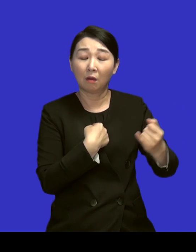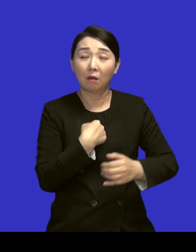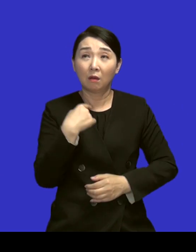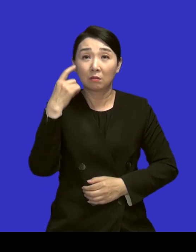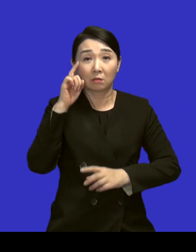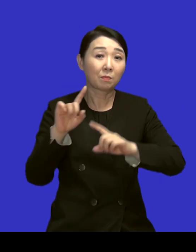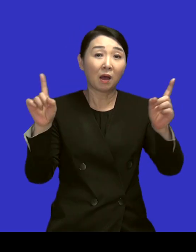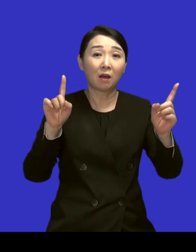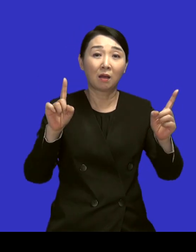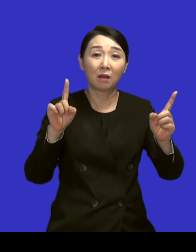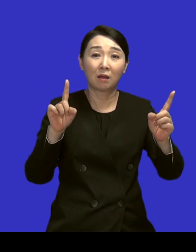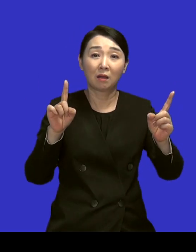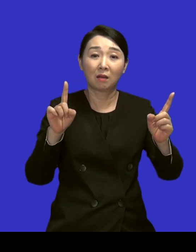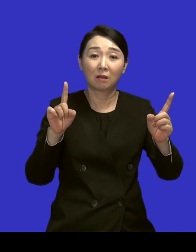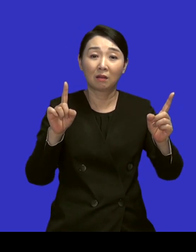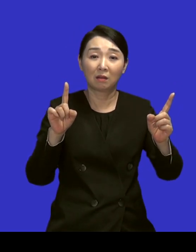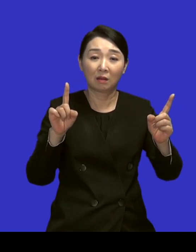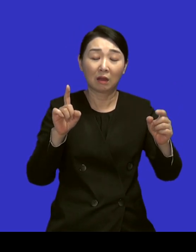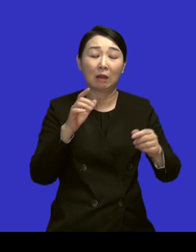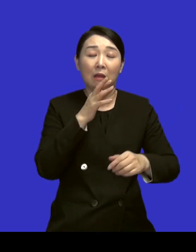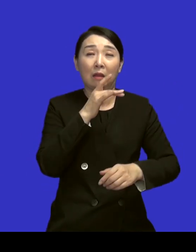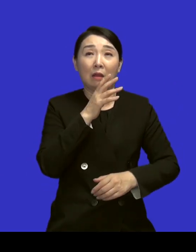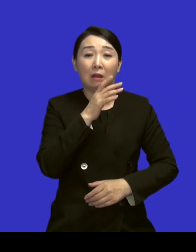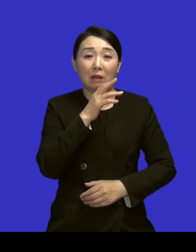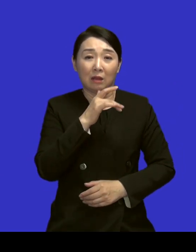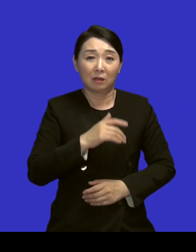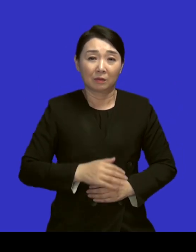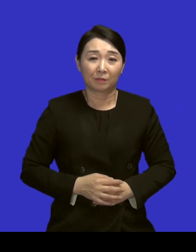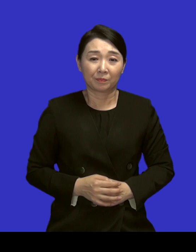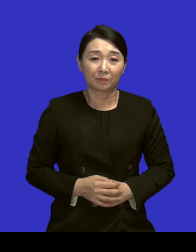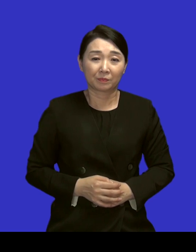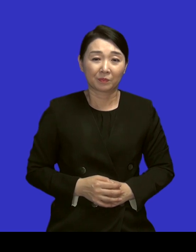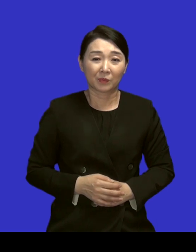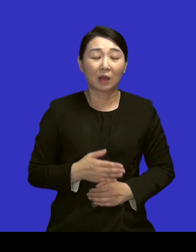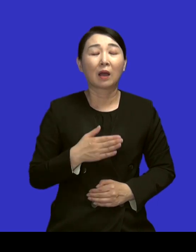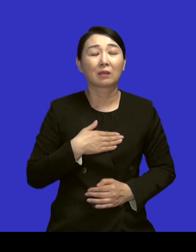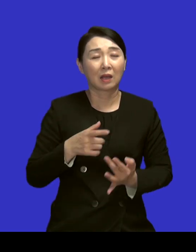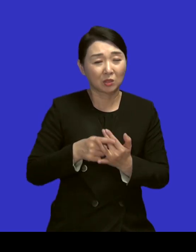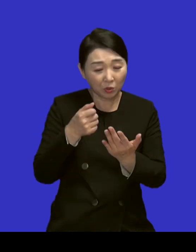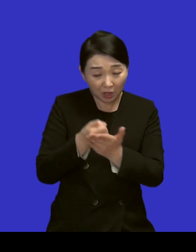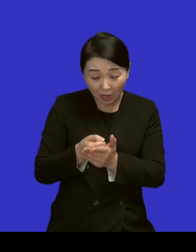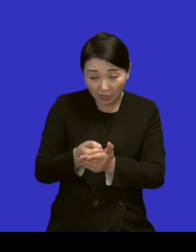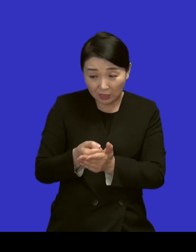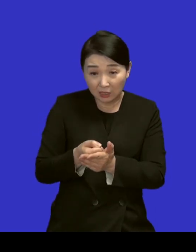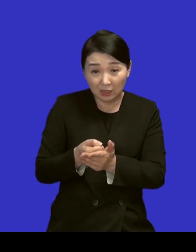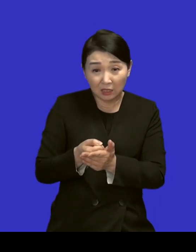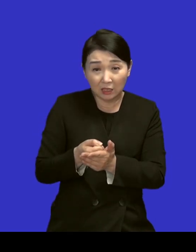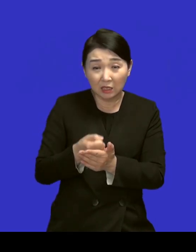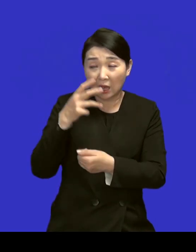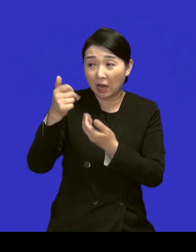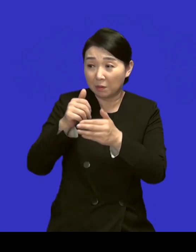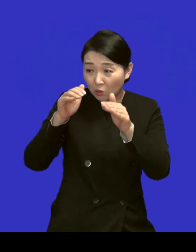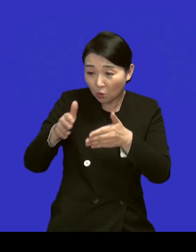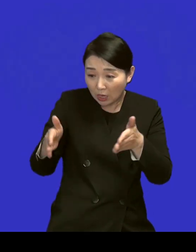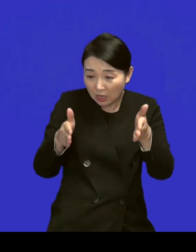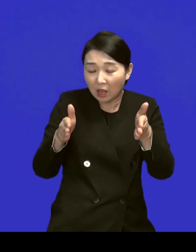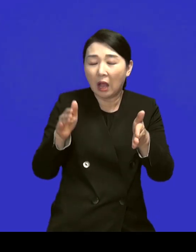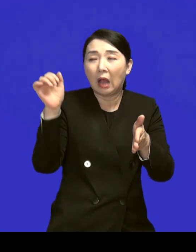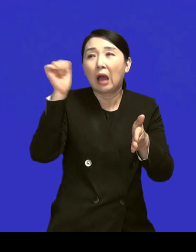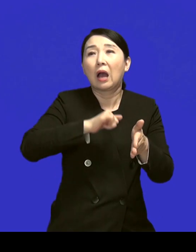정신이 번쩍 들면서 내가 선택한 길이 그런 길이었다라는 생각이